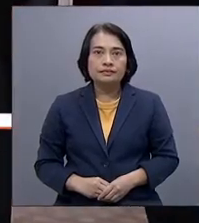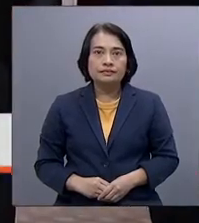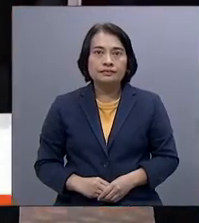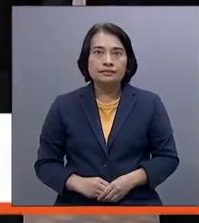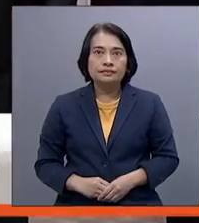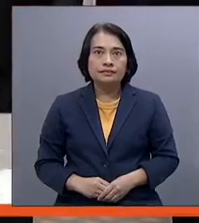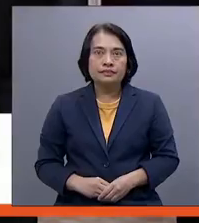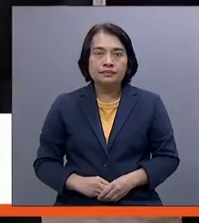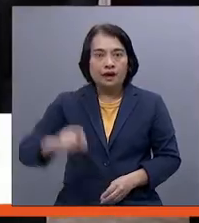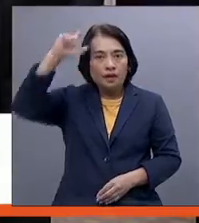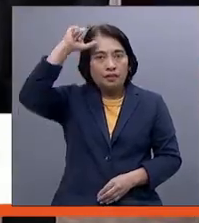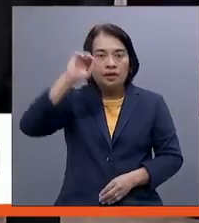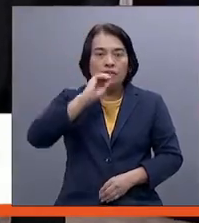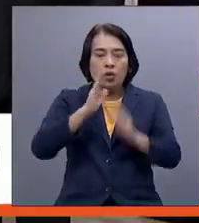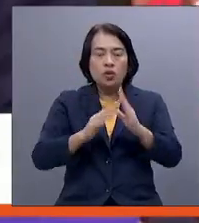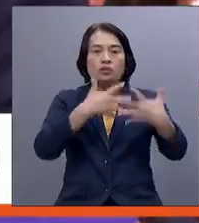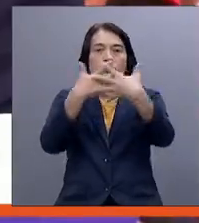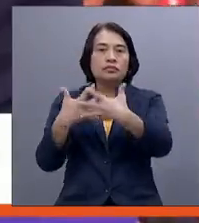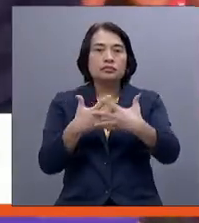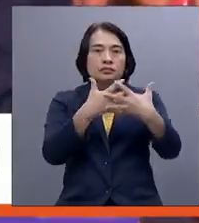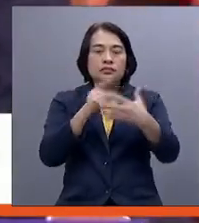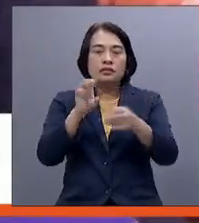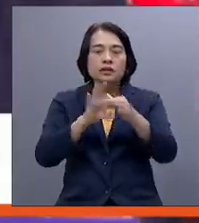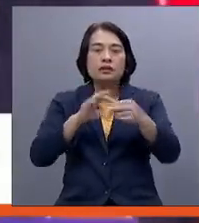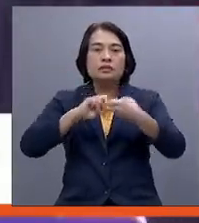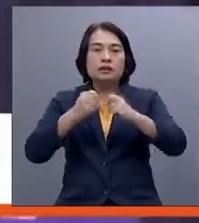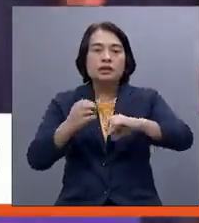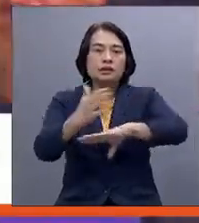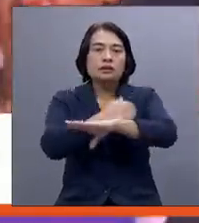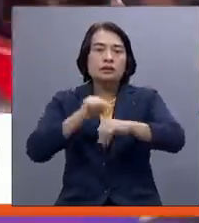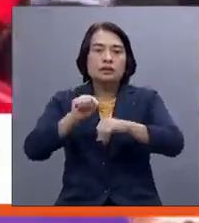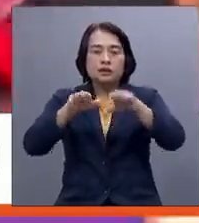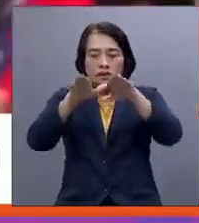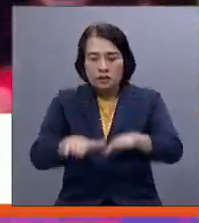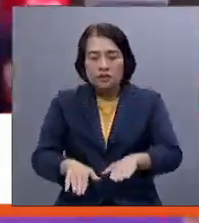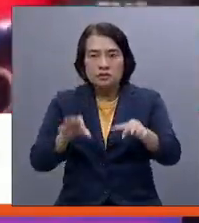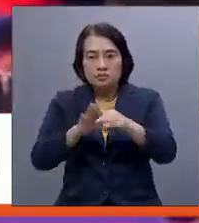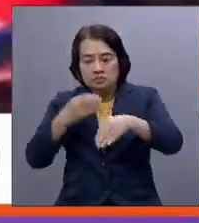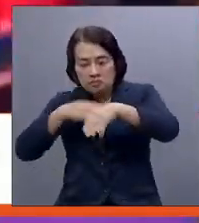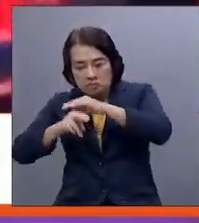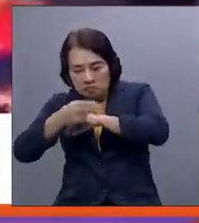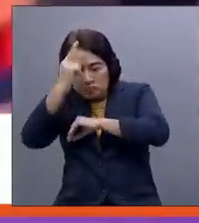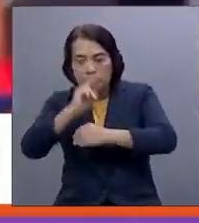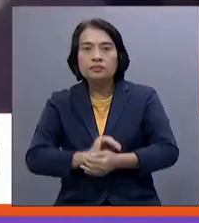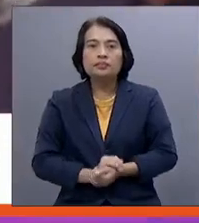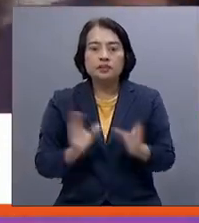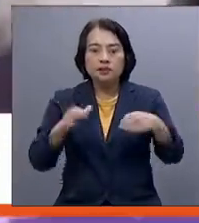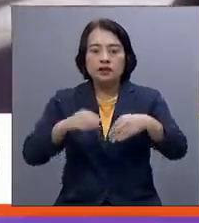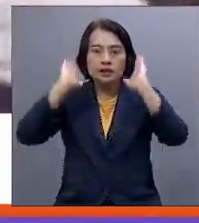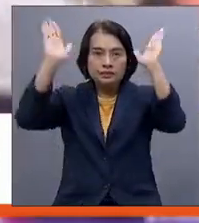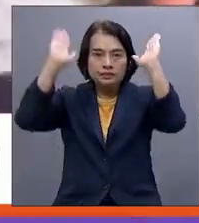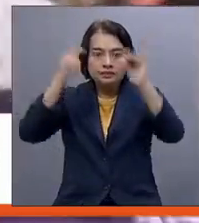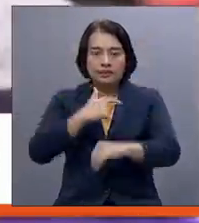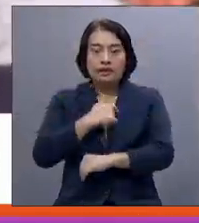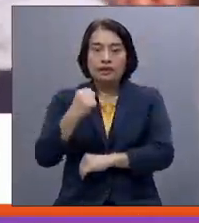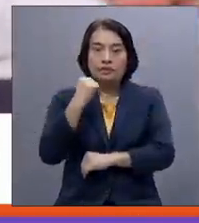ไบเดนวอนชาวอเมริกันลดความร้อนแรงทางการเมืองหลังเกิดเหตุทรัมป์ถูกลอบยิงขณะทีมหาเสียงมั่นใจหลังจากนี้